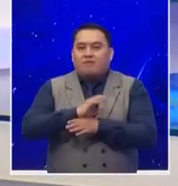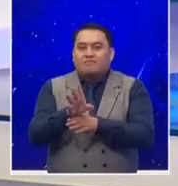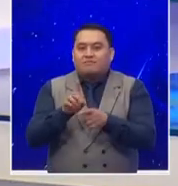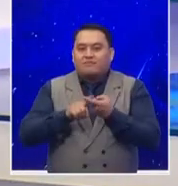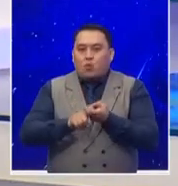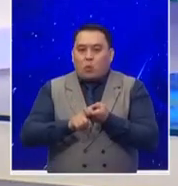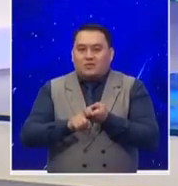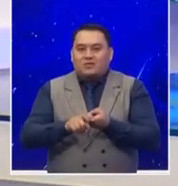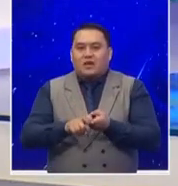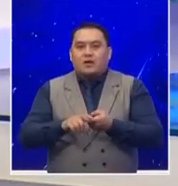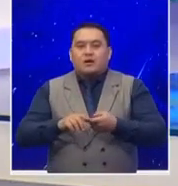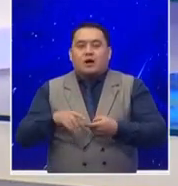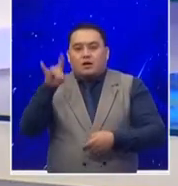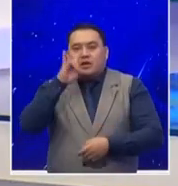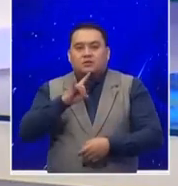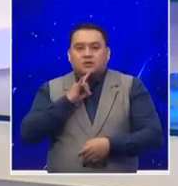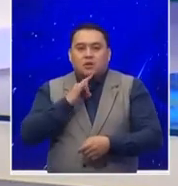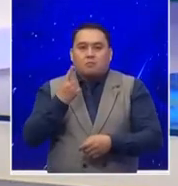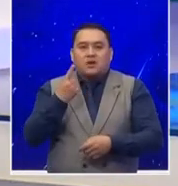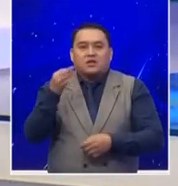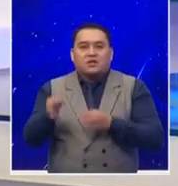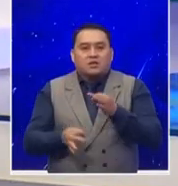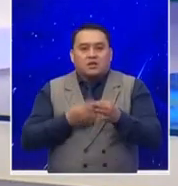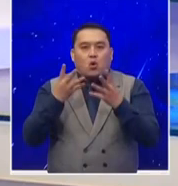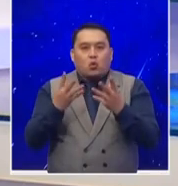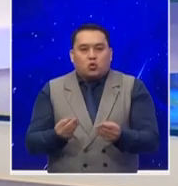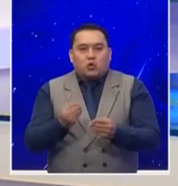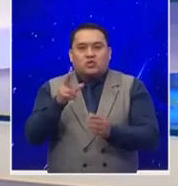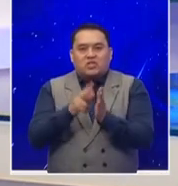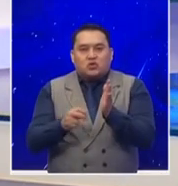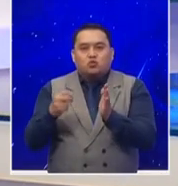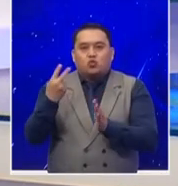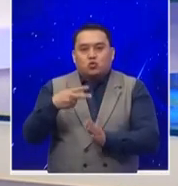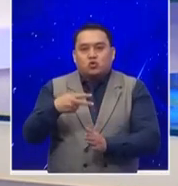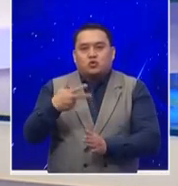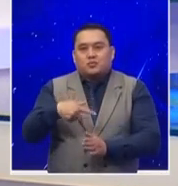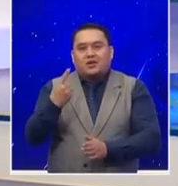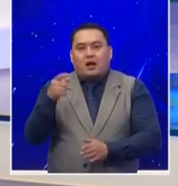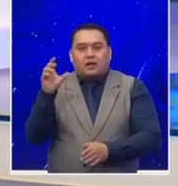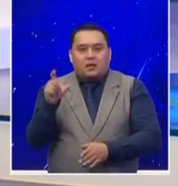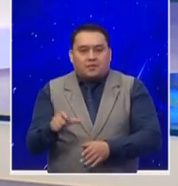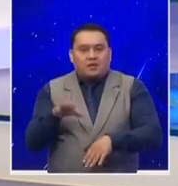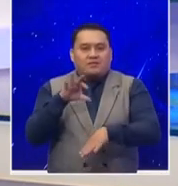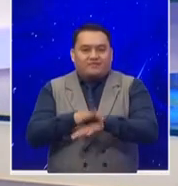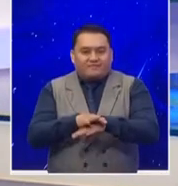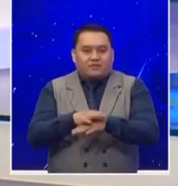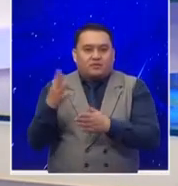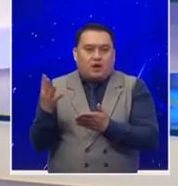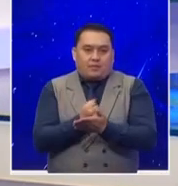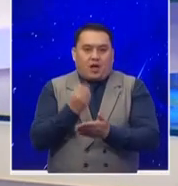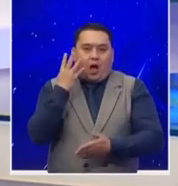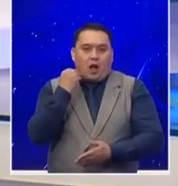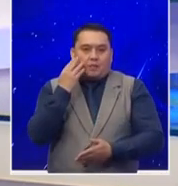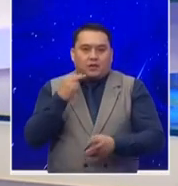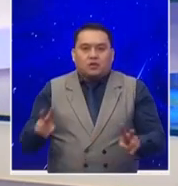COVID-19 бойынша елдегі ахуал. Қазақстанда бір тәулікте 831 адамнан коронавирус инфекциясы анықталды. Басым бөлігі